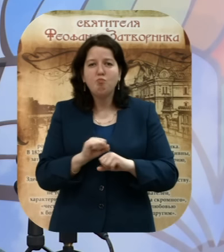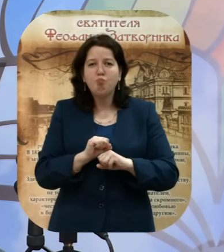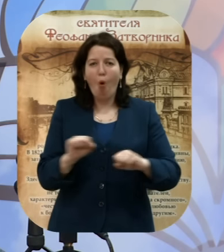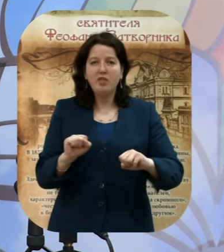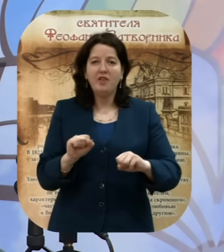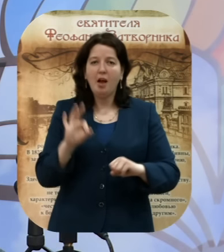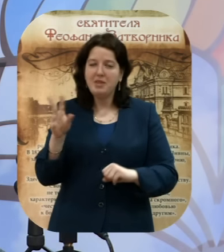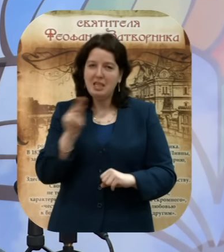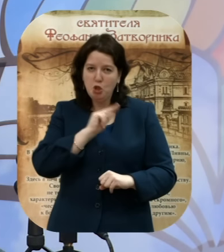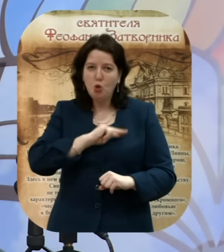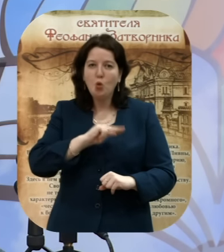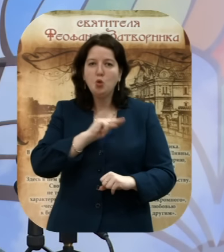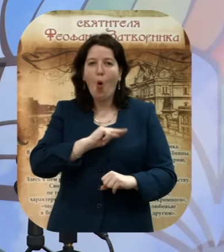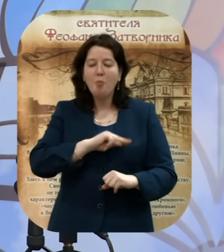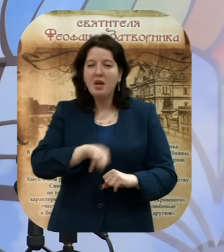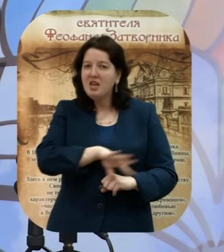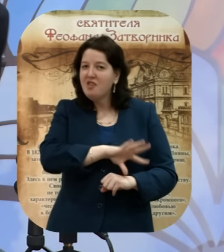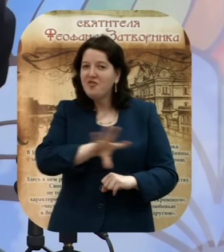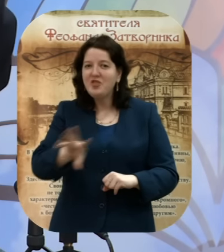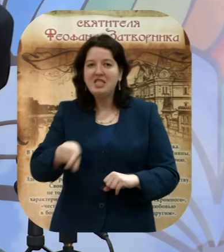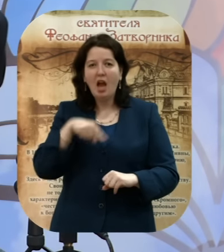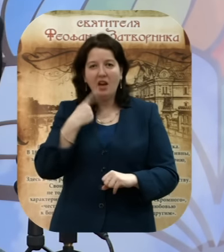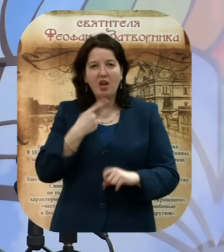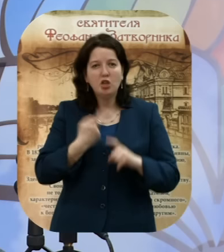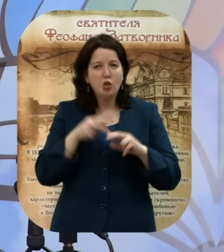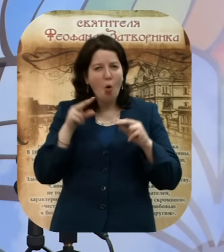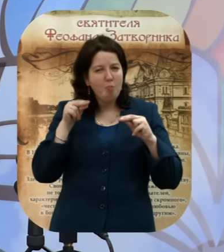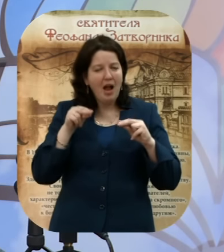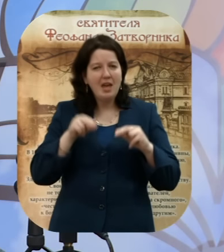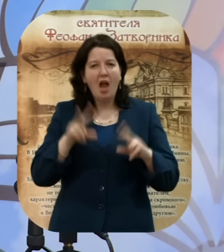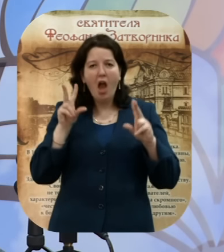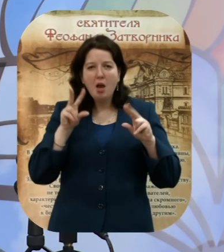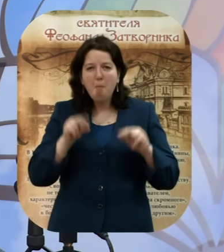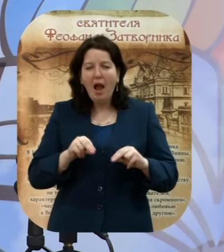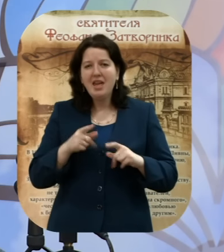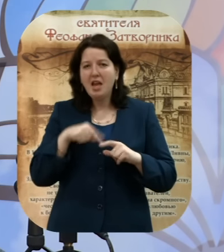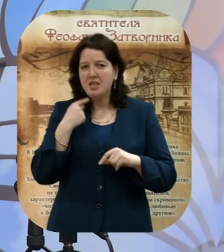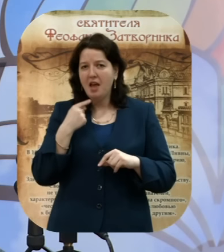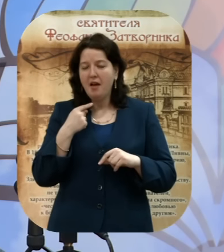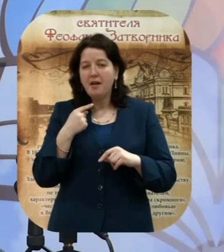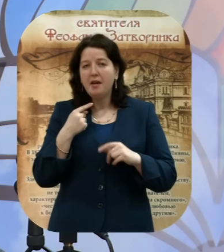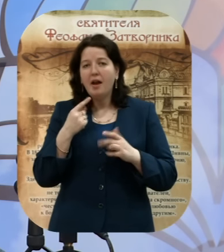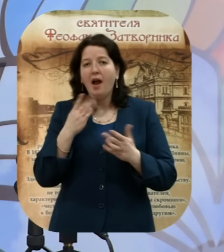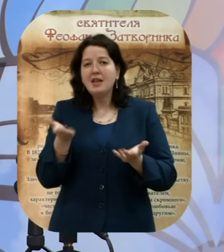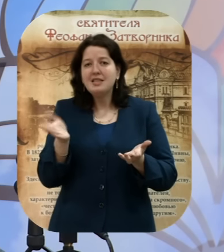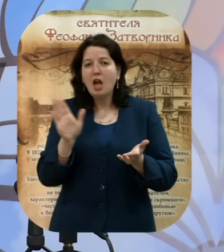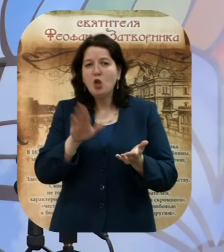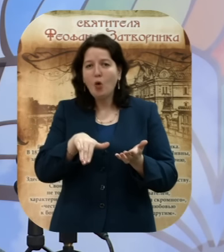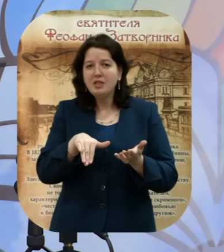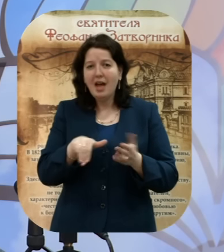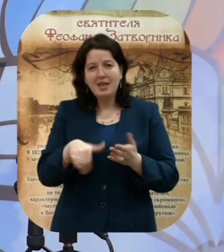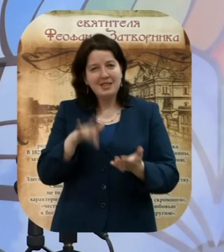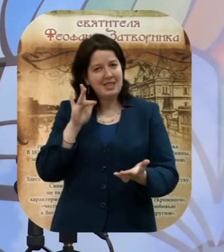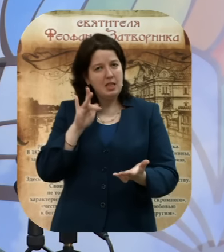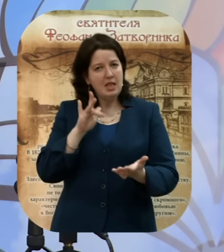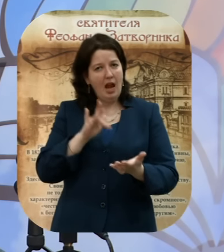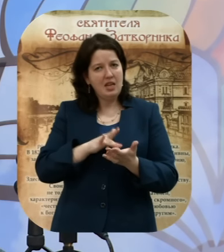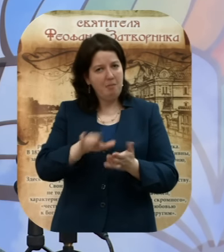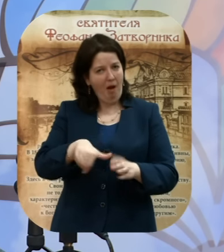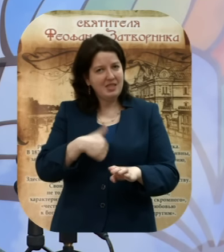трудом, все говорят, покаяние остается центральным моментом